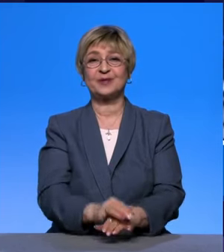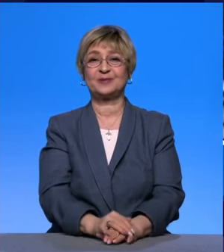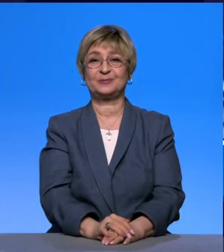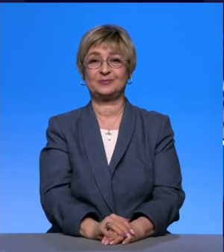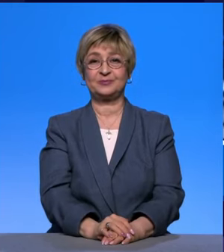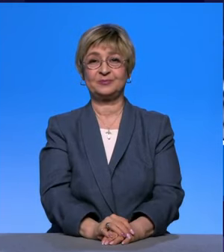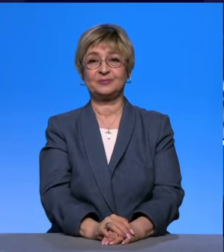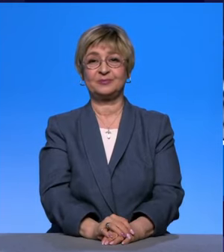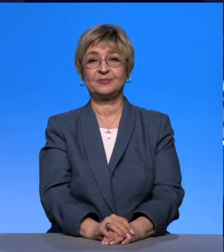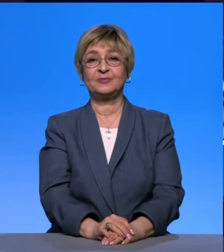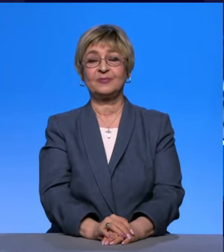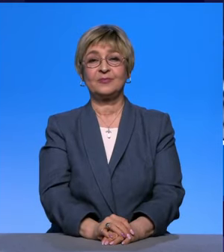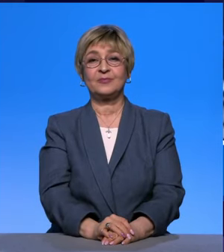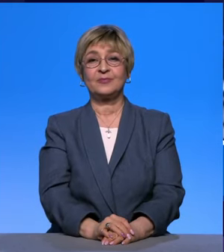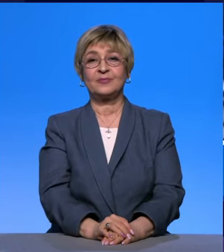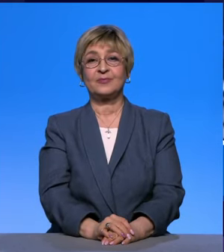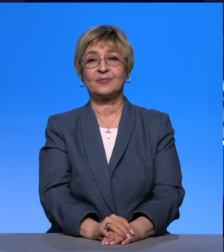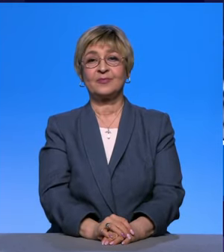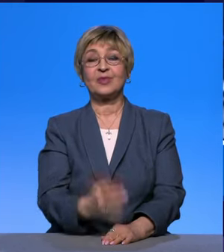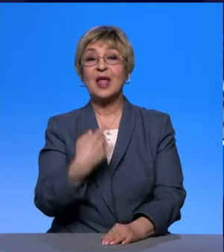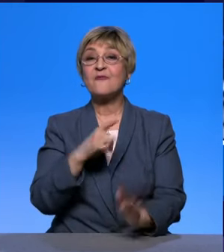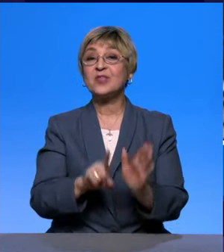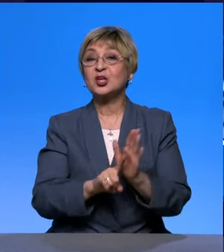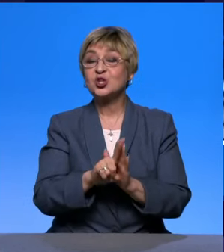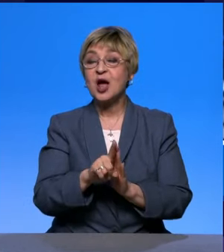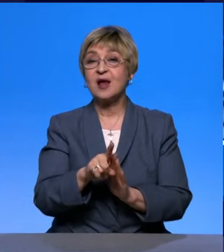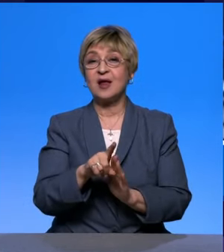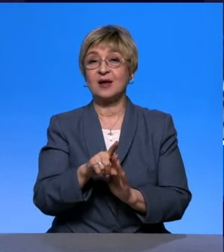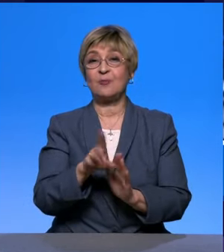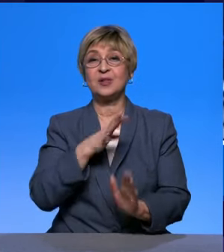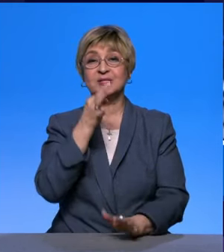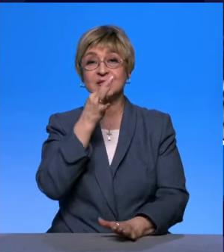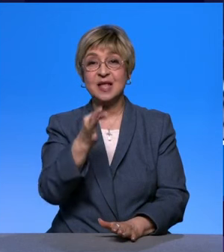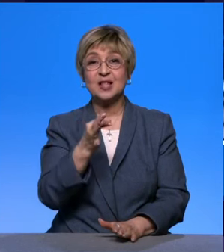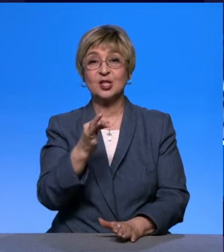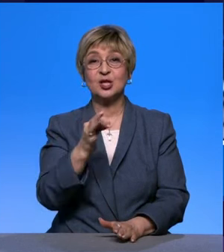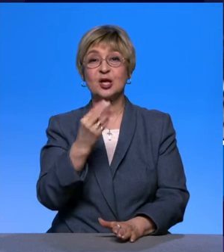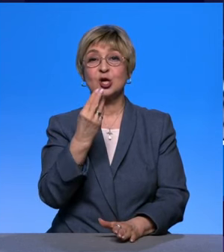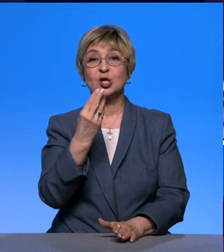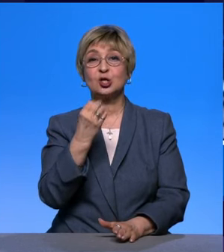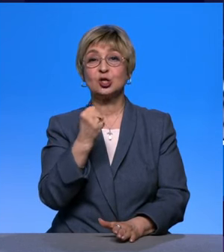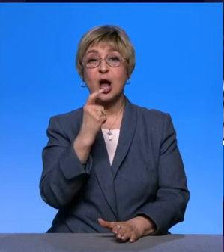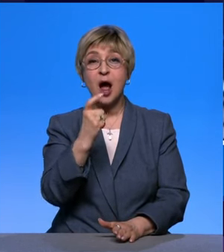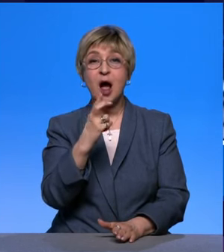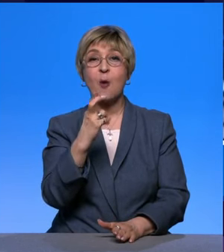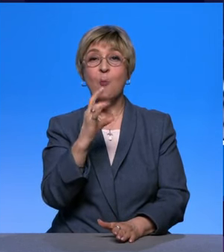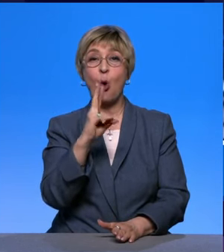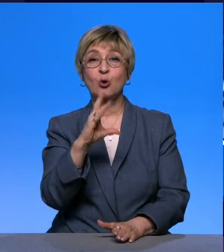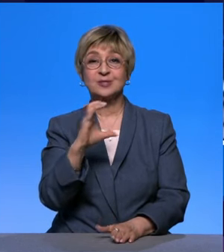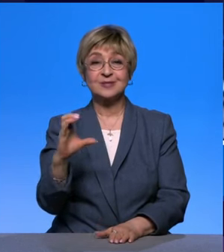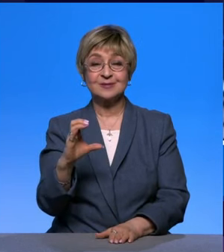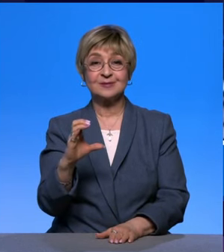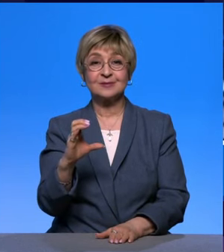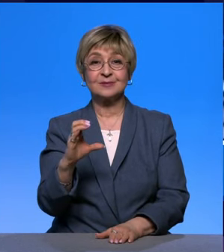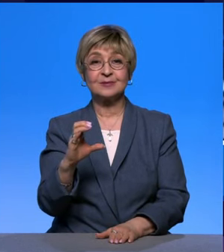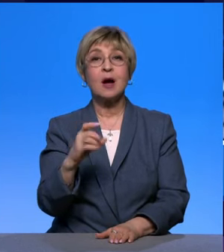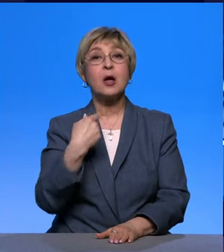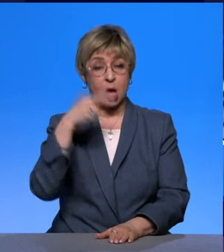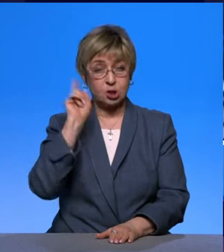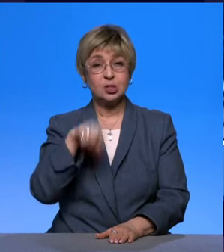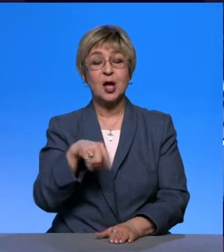Вот тут нам Сергей Викторович вначале рассказал про шахбокс. Шахбокс, да. Шахбокс есть такой, да, конечно. Вы знаете,